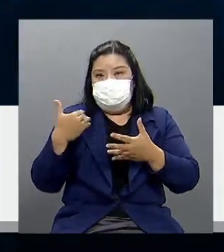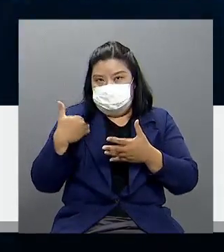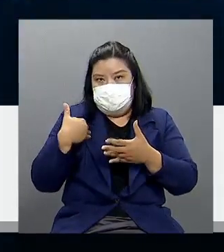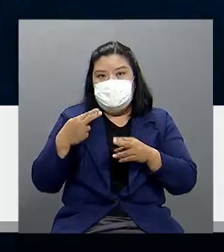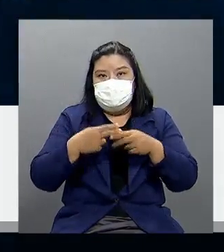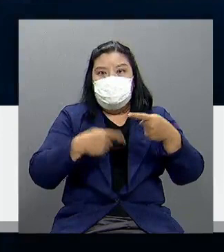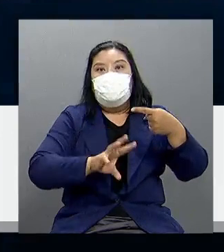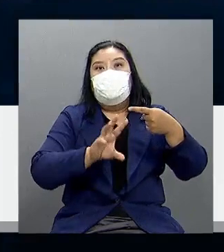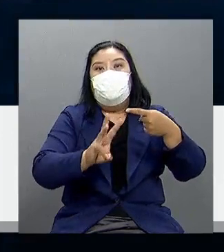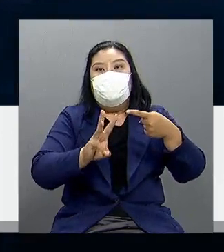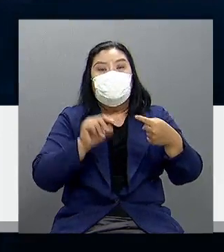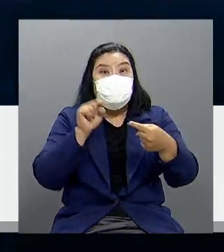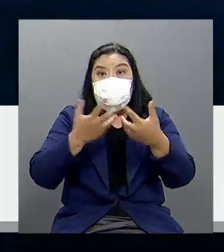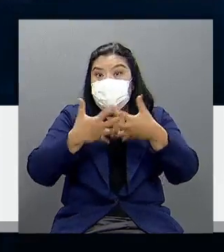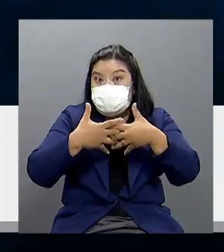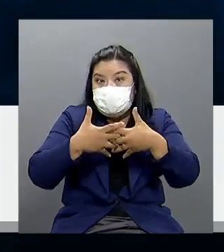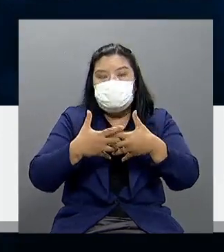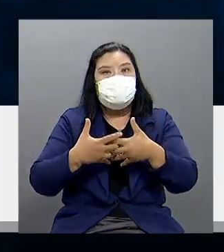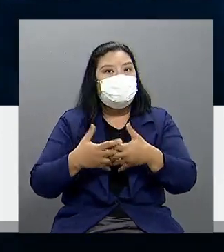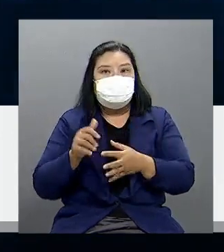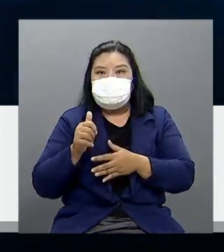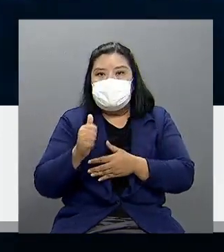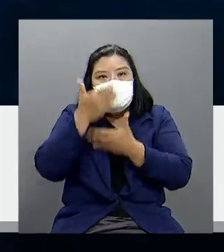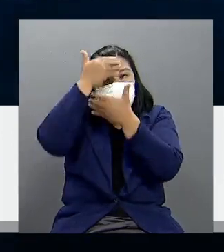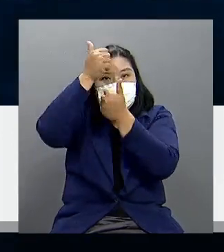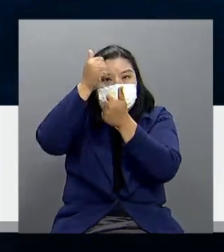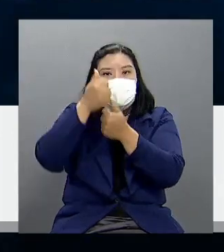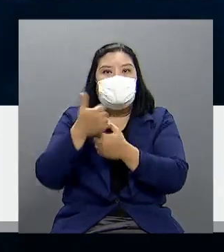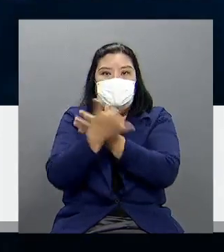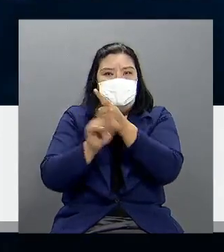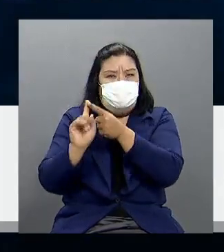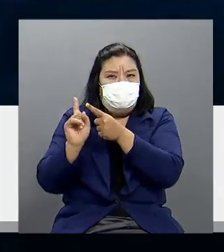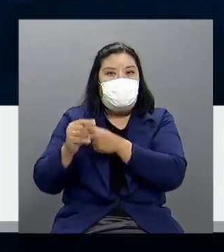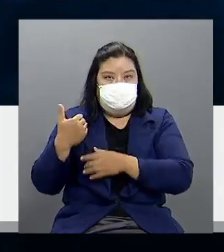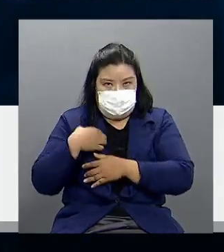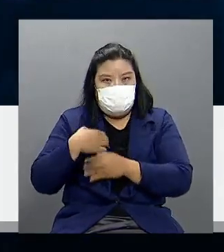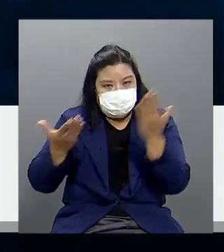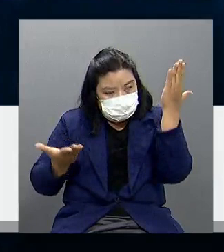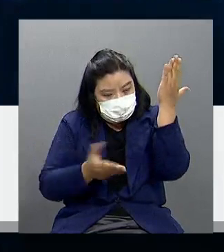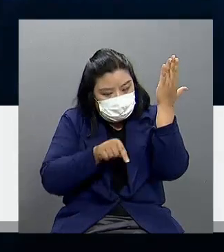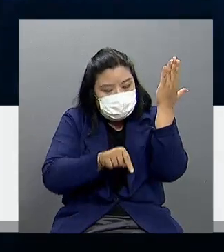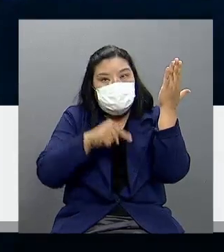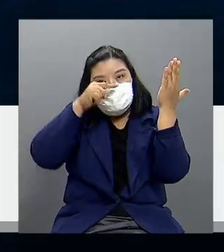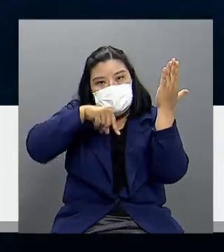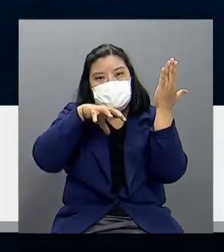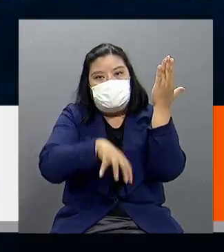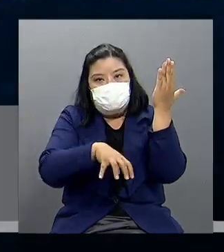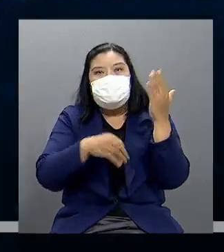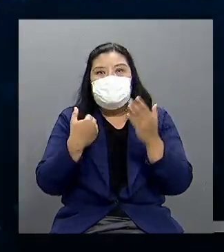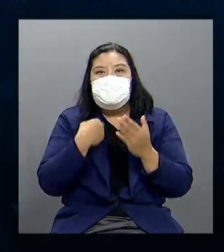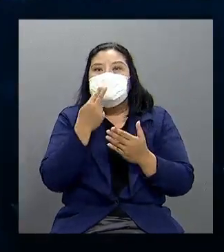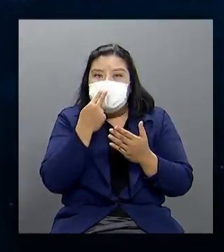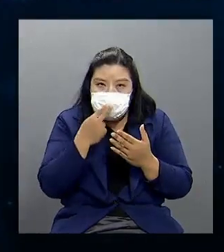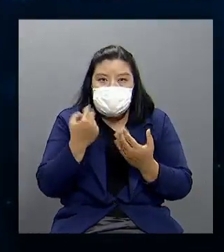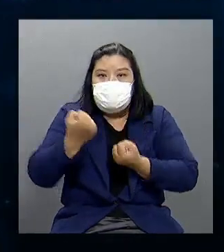เป็นอุตสาหกรรมที่มีศักยภาพและเป็นที่สนใจของนักลงทุนทั่วโลกเข้ามาในพื้นที่นะคะซึ่งได้แก่แบตเตอรี่และยานยนต์สมัยใ